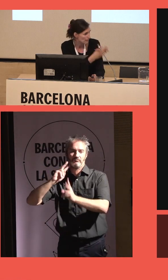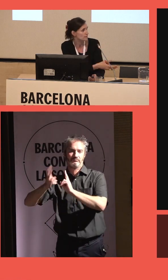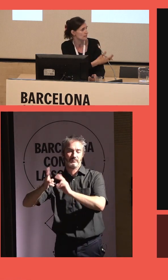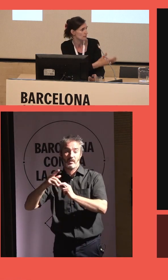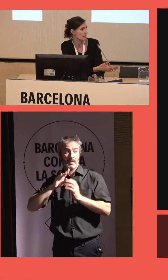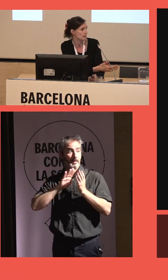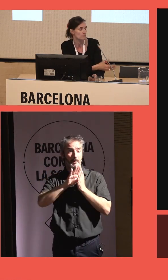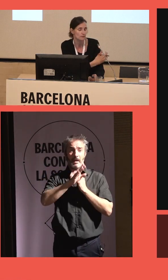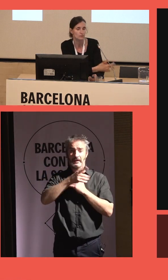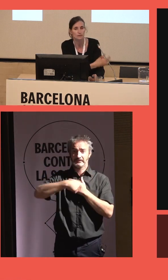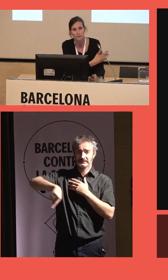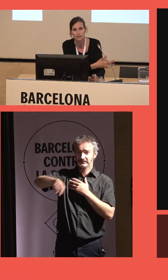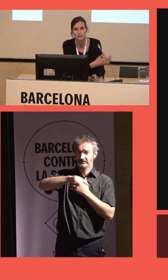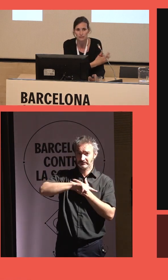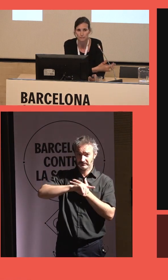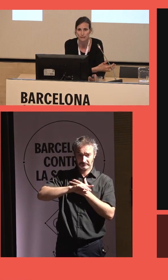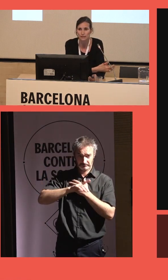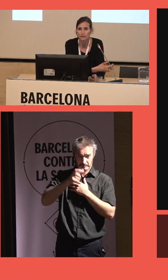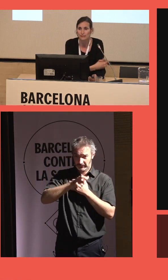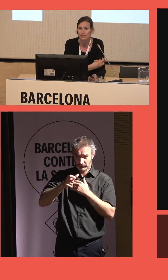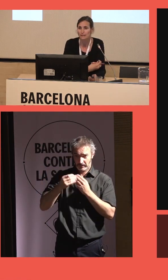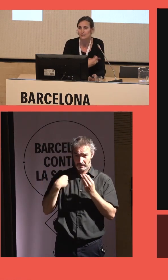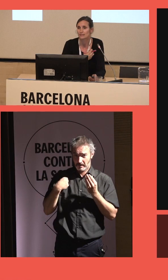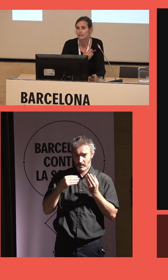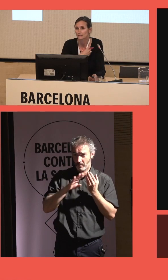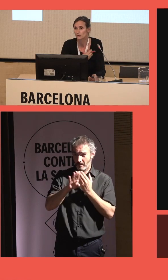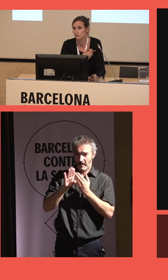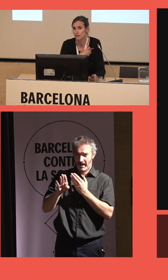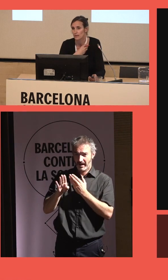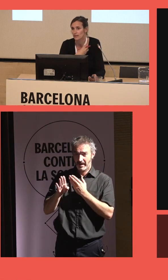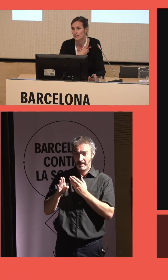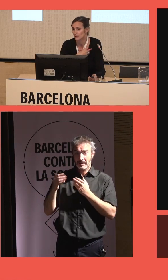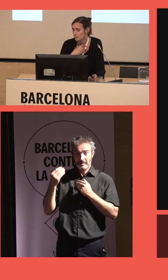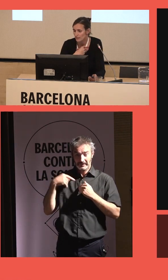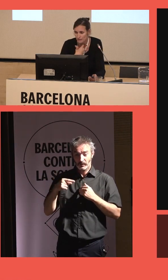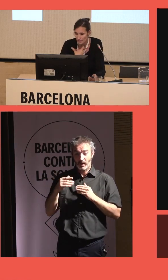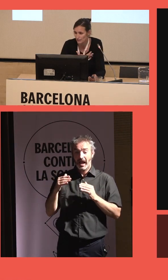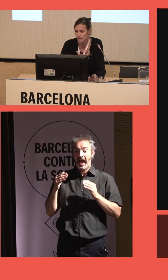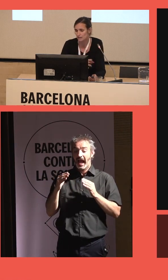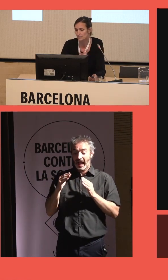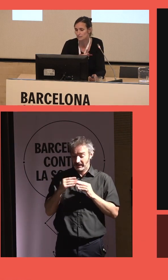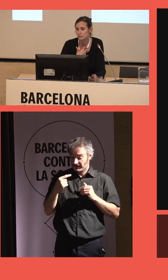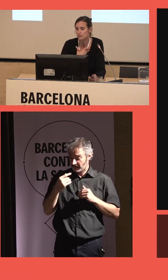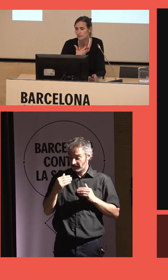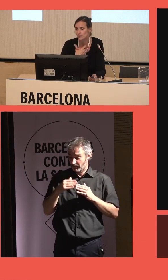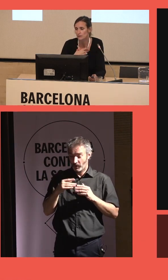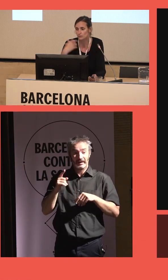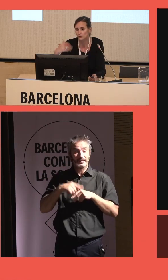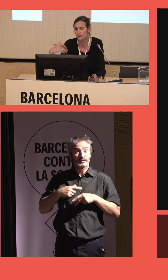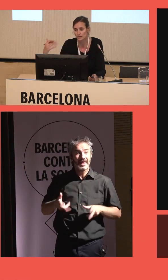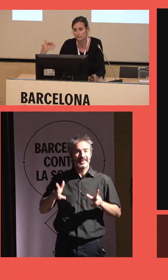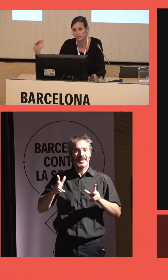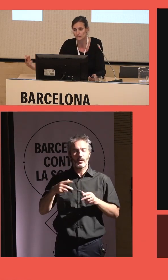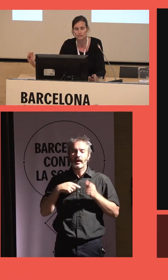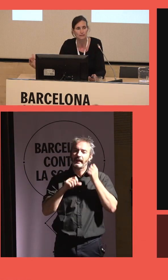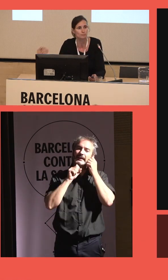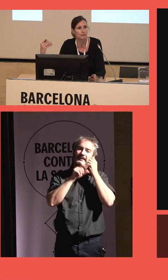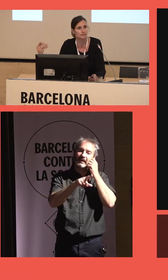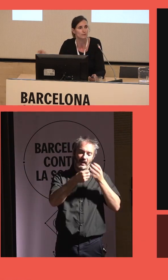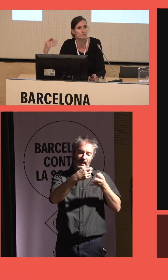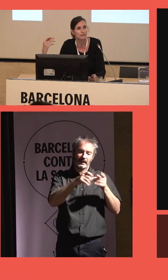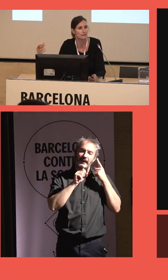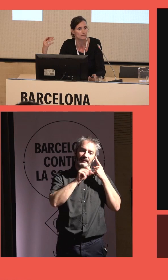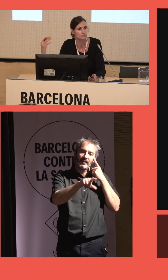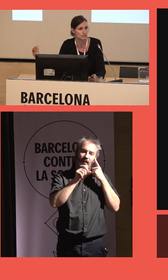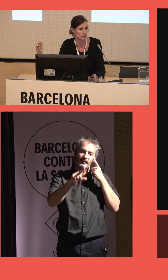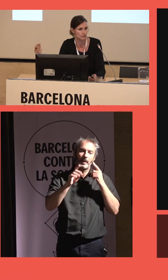veïns del barri persones veïnes del barri que des del seu espai del dia a dia des del seu temps lliure truquen a les persones grans